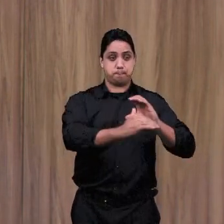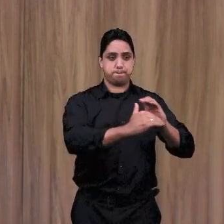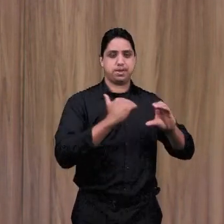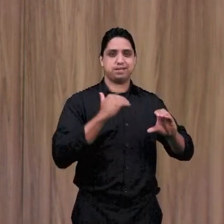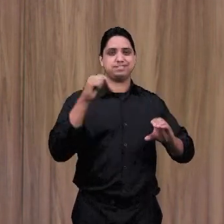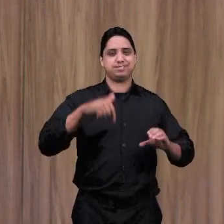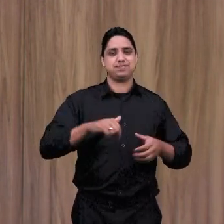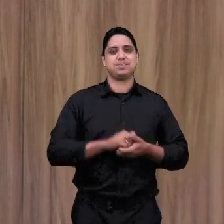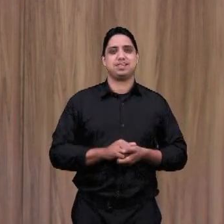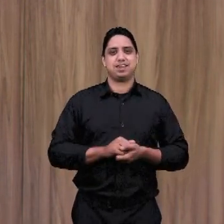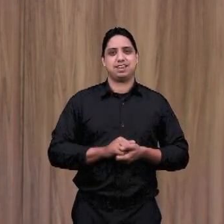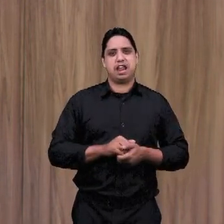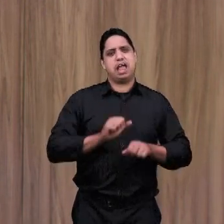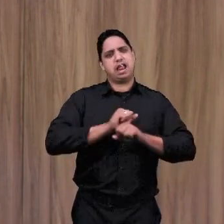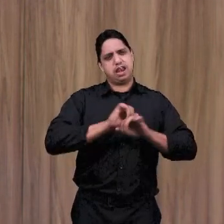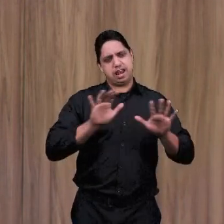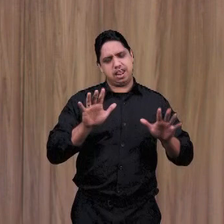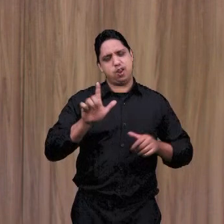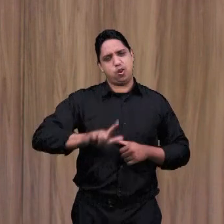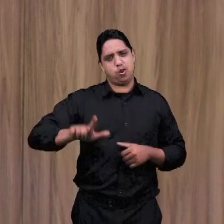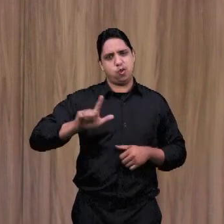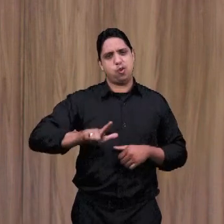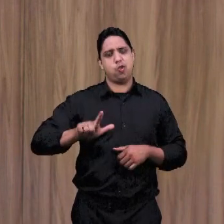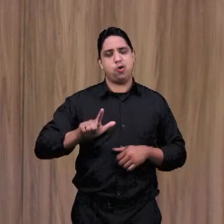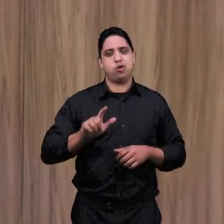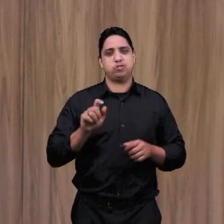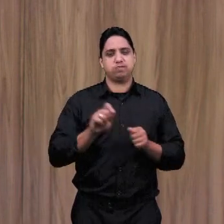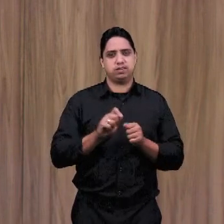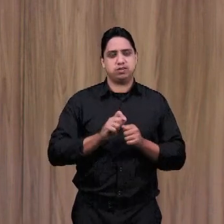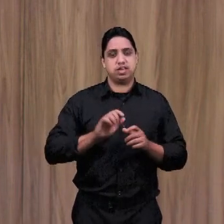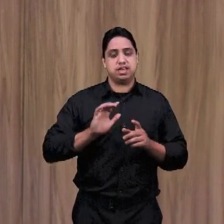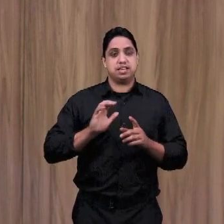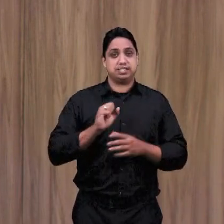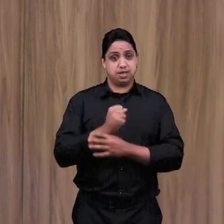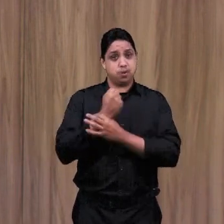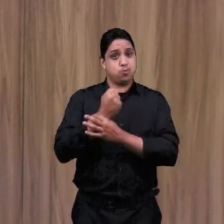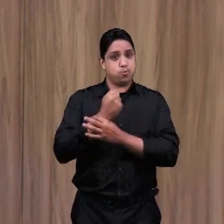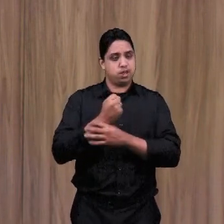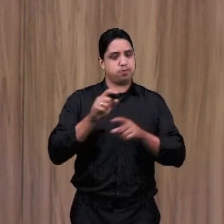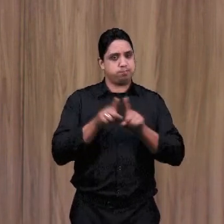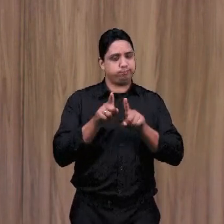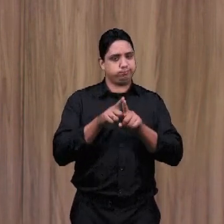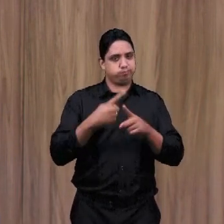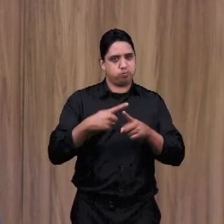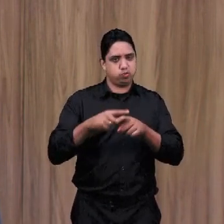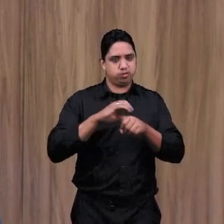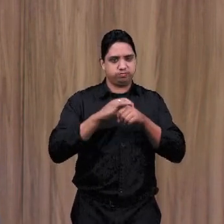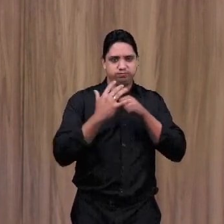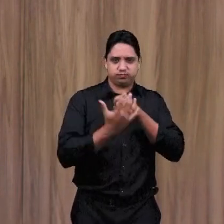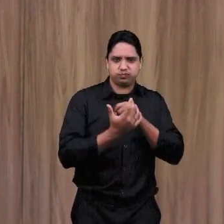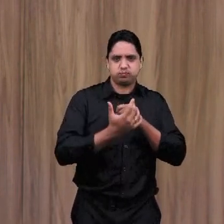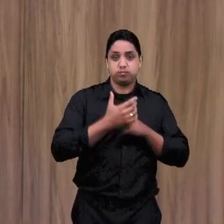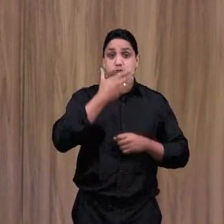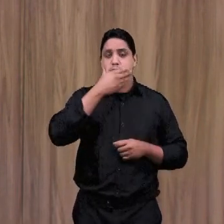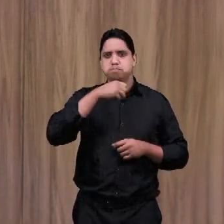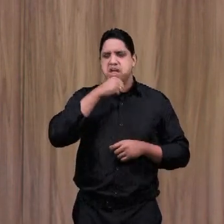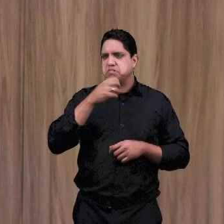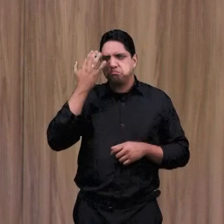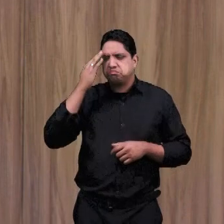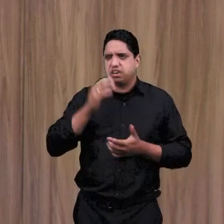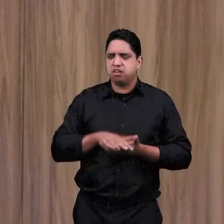une vidéo pour nous envoyer. Bien évidemment, selon tout le protocole de sécurité sanitaire. Un des parents,